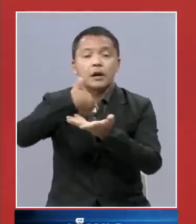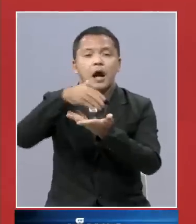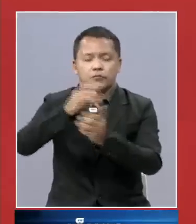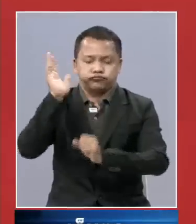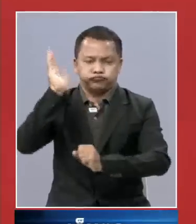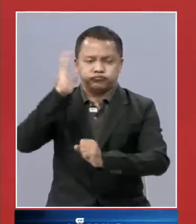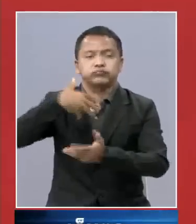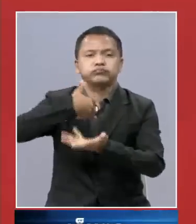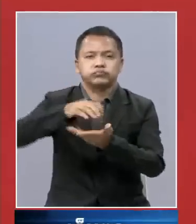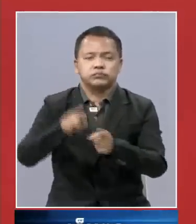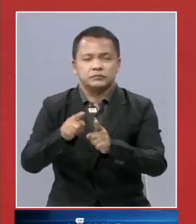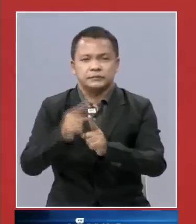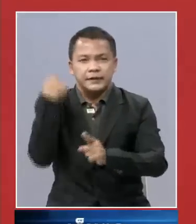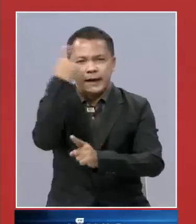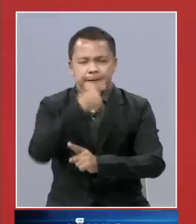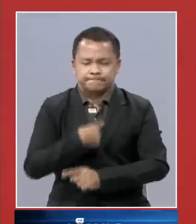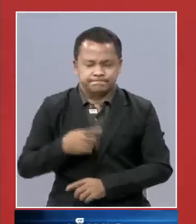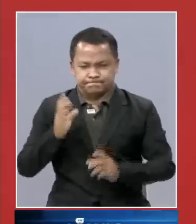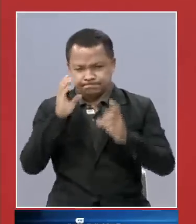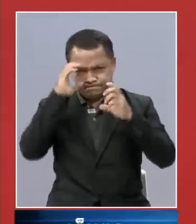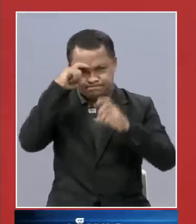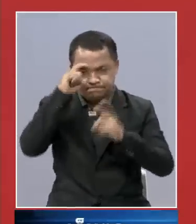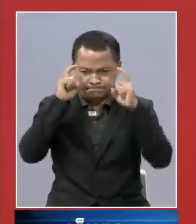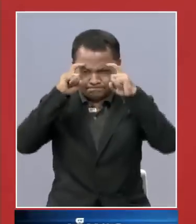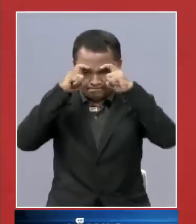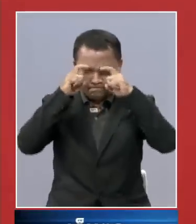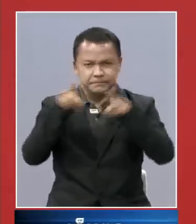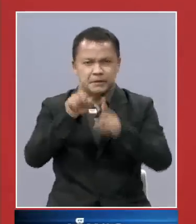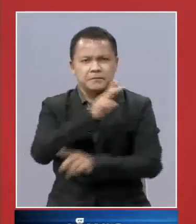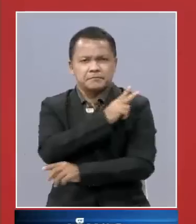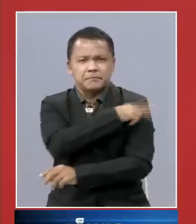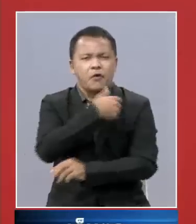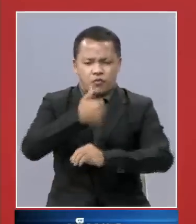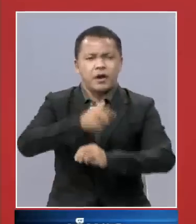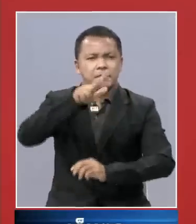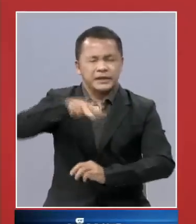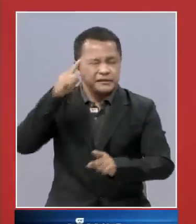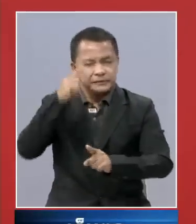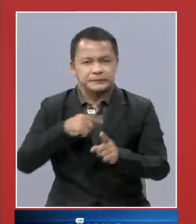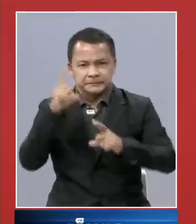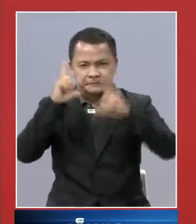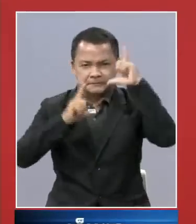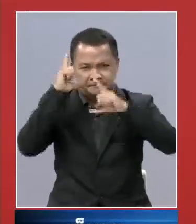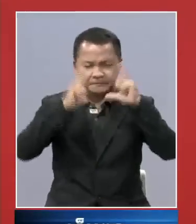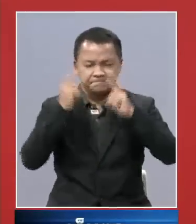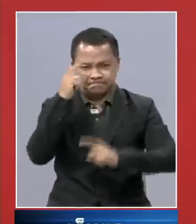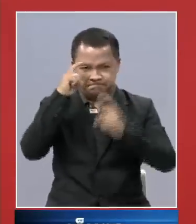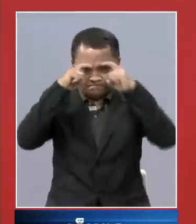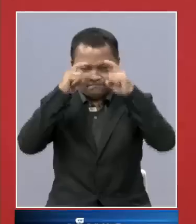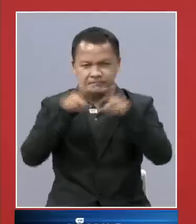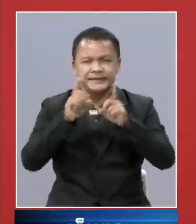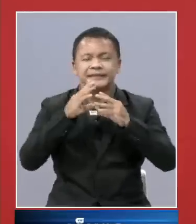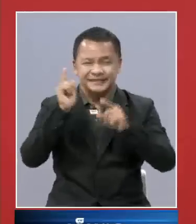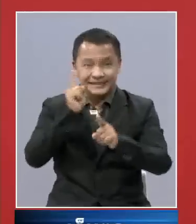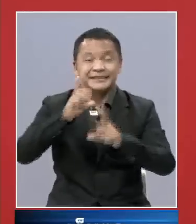นะฮะแล้วก็ด้วยสีหน้าที่เคร่งขรึมอะแล้วก็ไม่ค่อยเห็นคุณหมอชลน่านในลักษณะท่าทางบึ้งตึงแบบนี้นะปกติท่านก็จะ